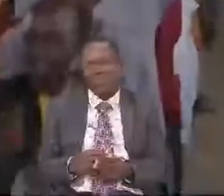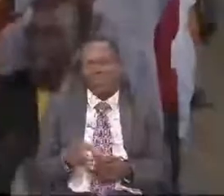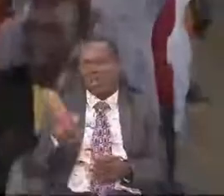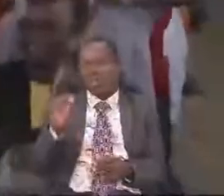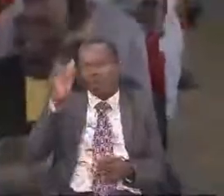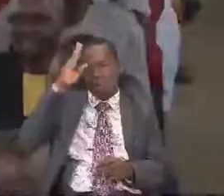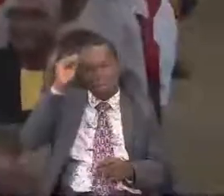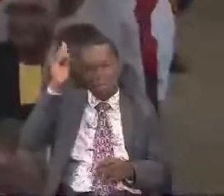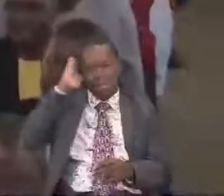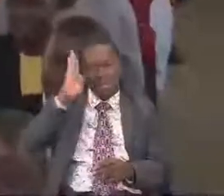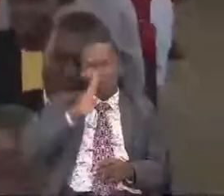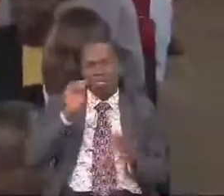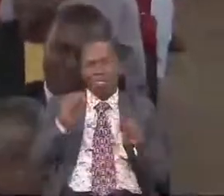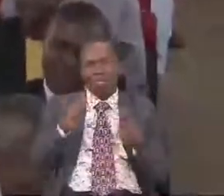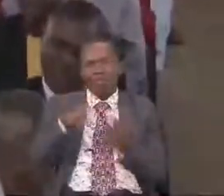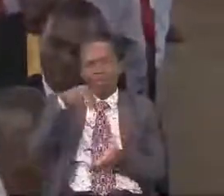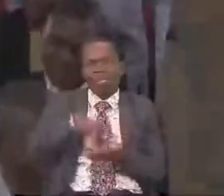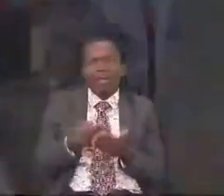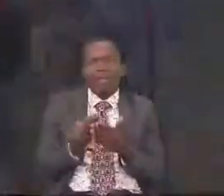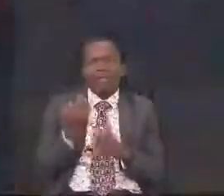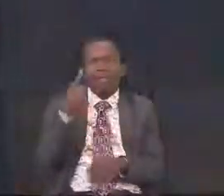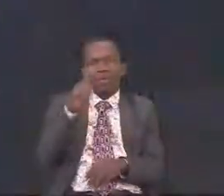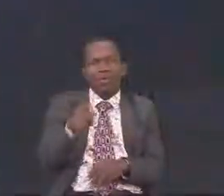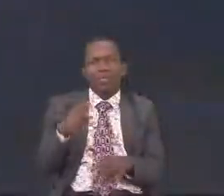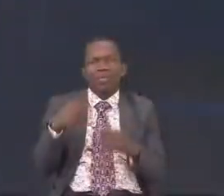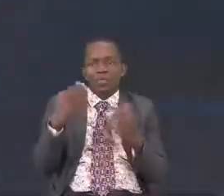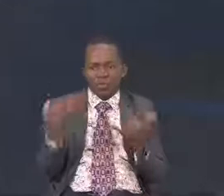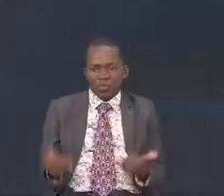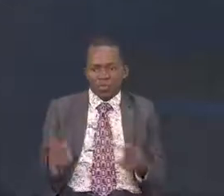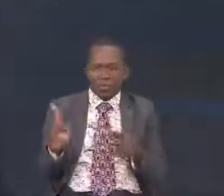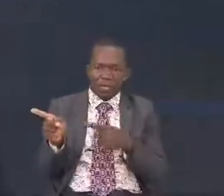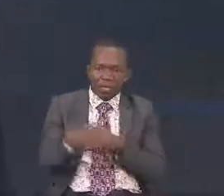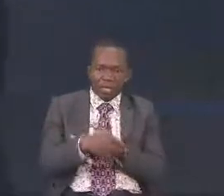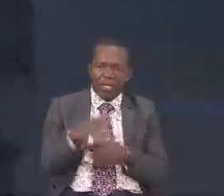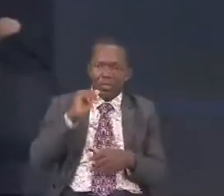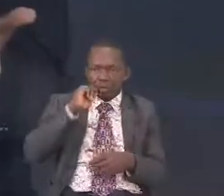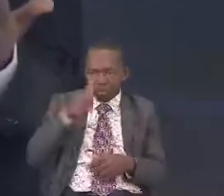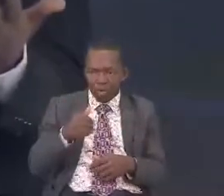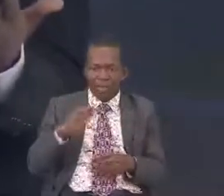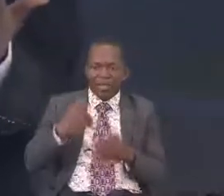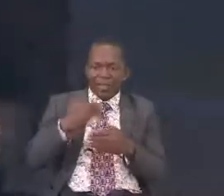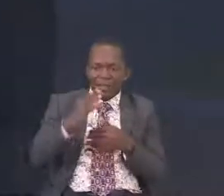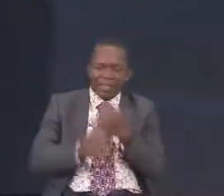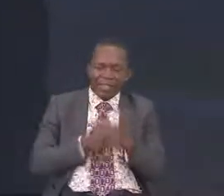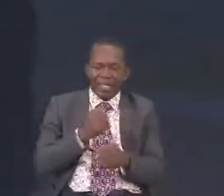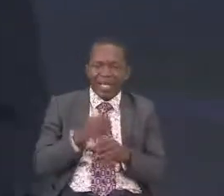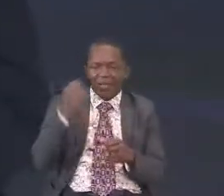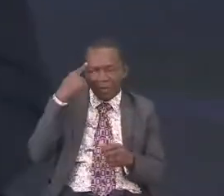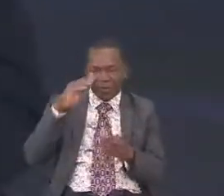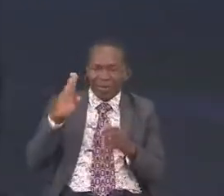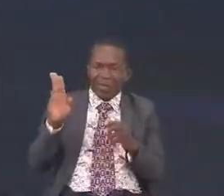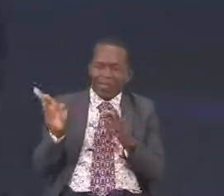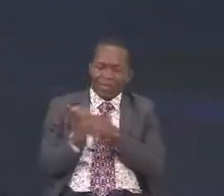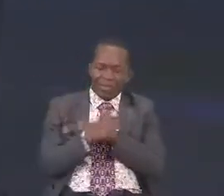Personne ne pourra tenir devant toi. Aujourd'hui, demain, l'année prochaine et pour le restant de ta vie au nom de